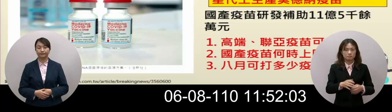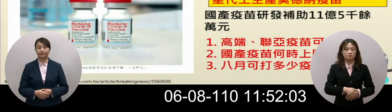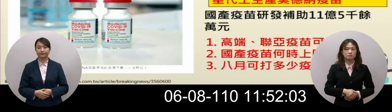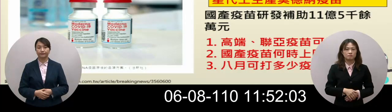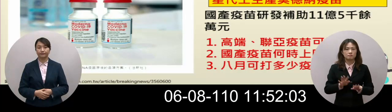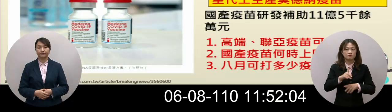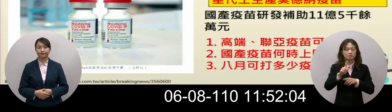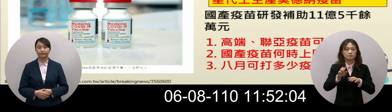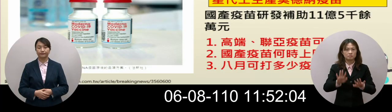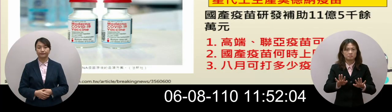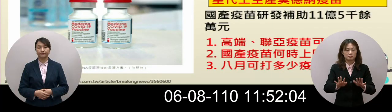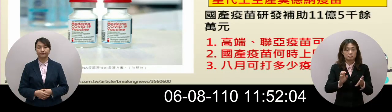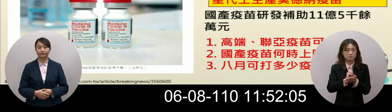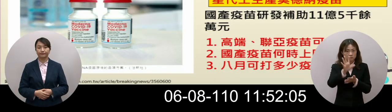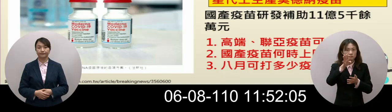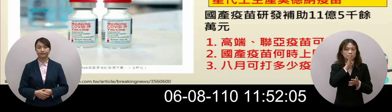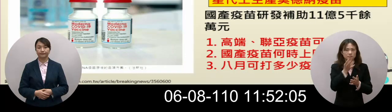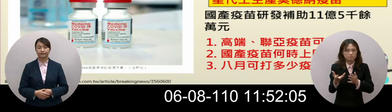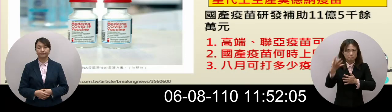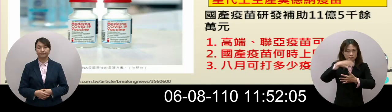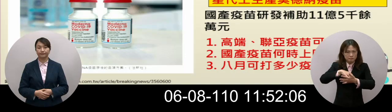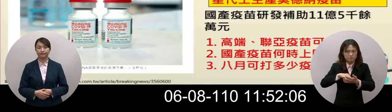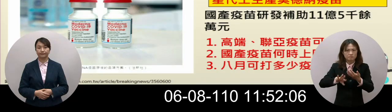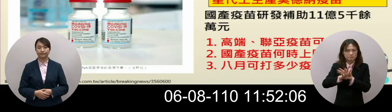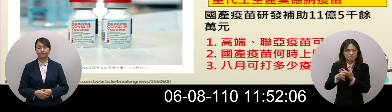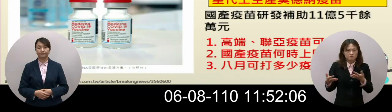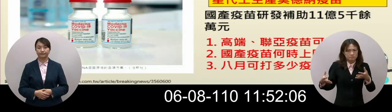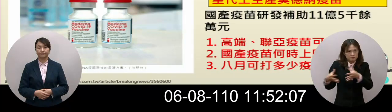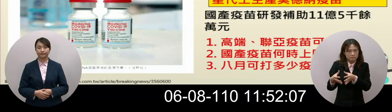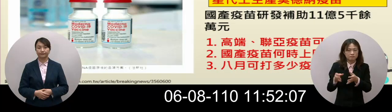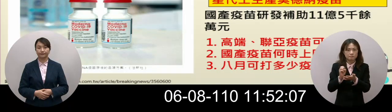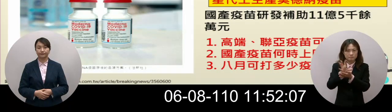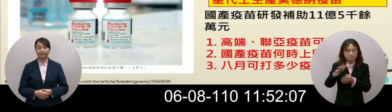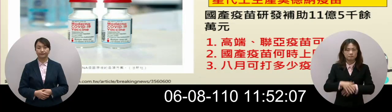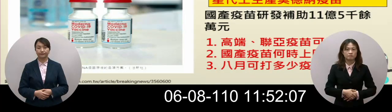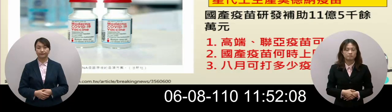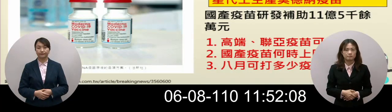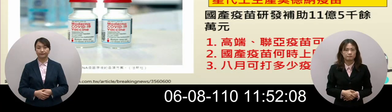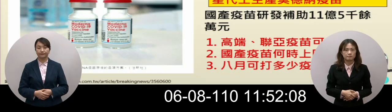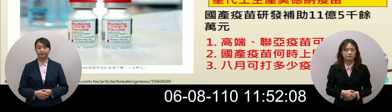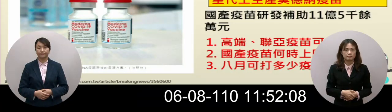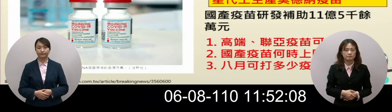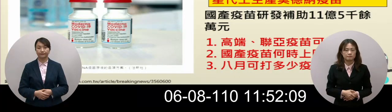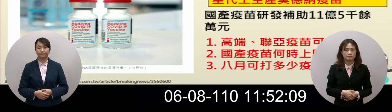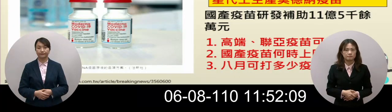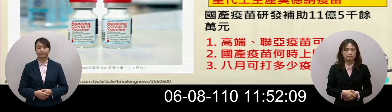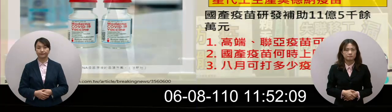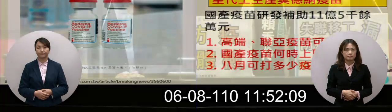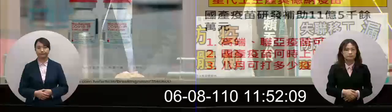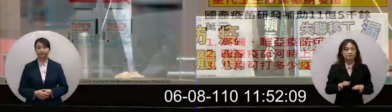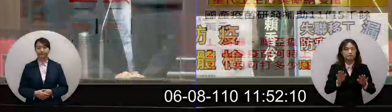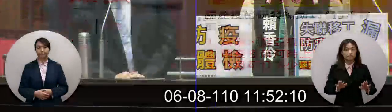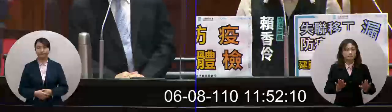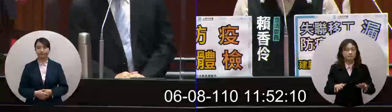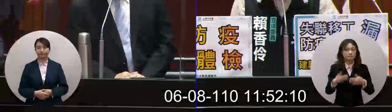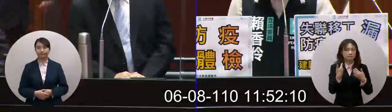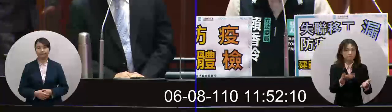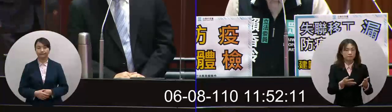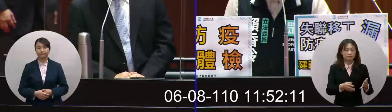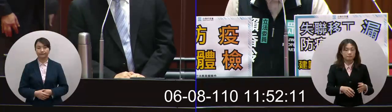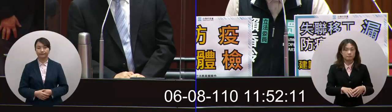资讯里面做处理。那就叫刚刚我们的高委员也提到了，院长目前哈我们整个给国产的